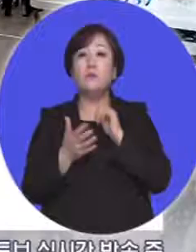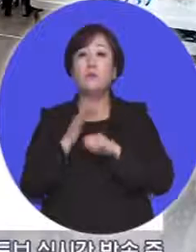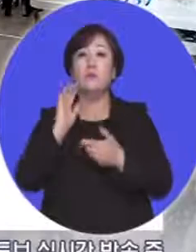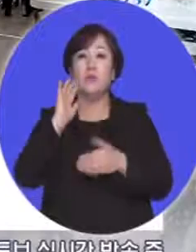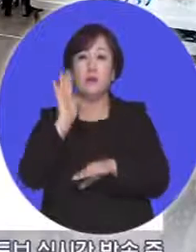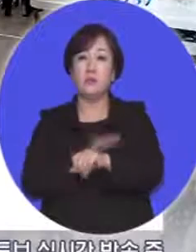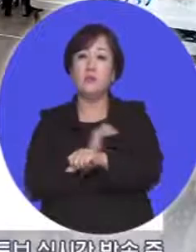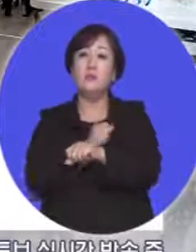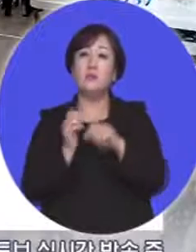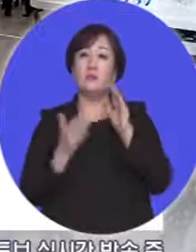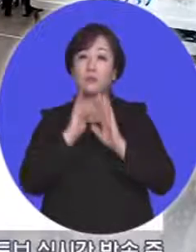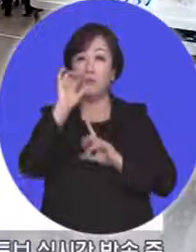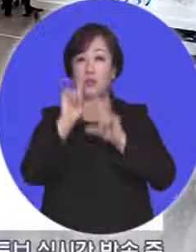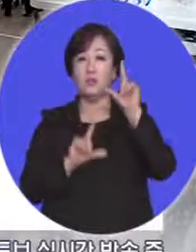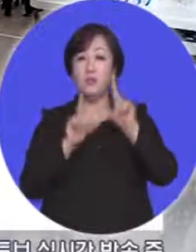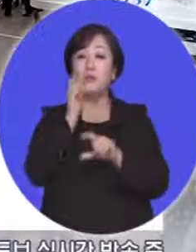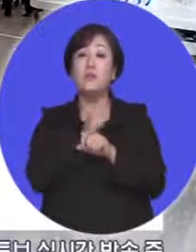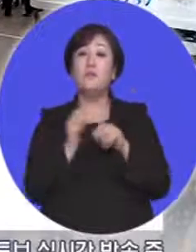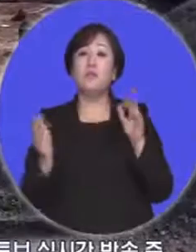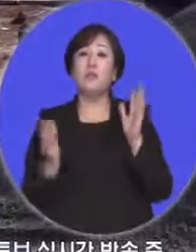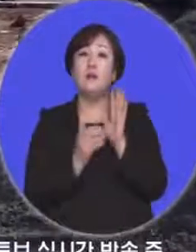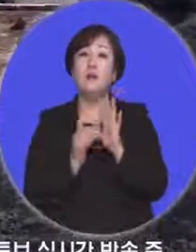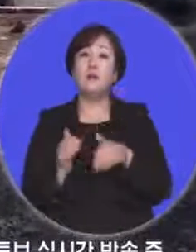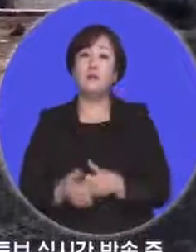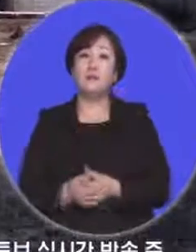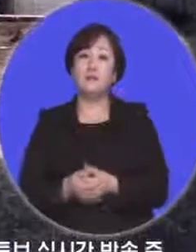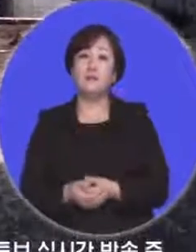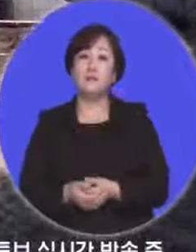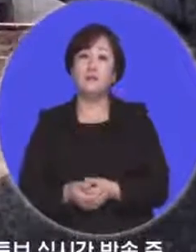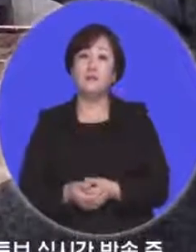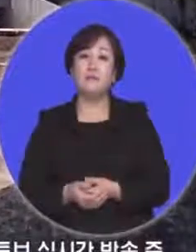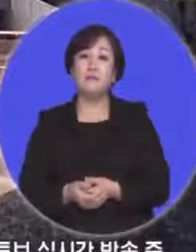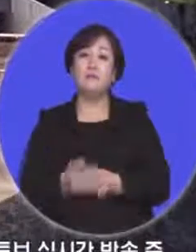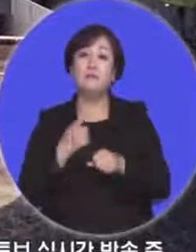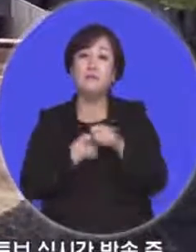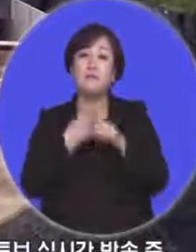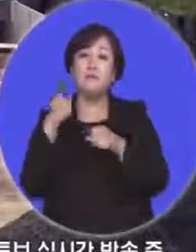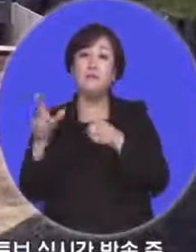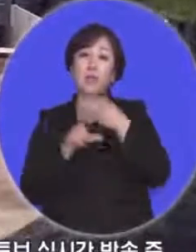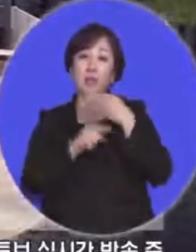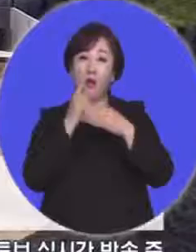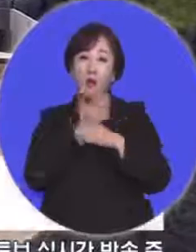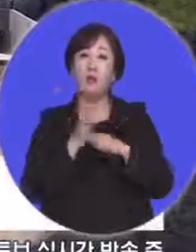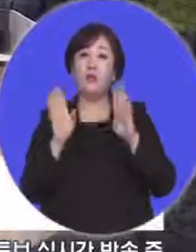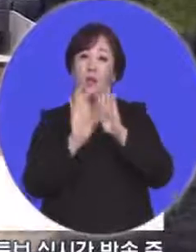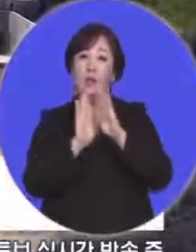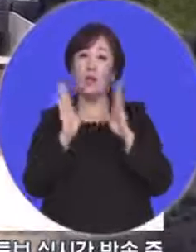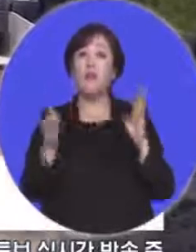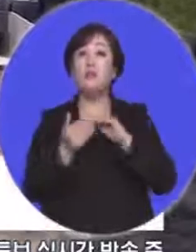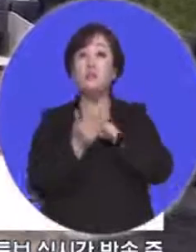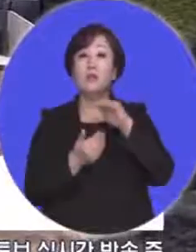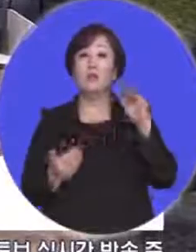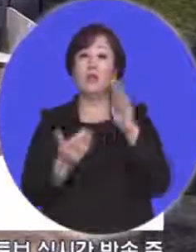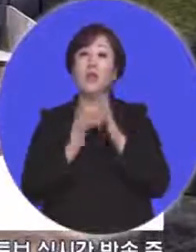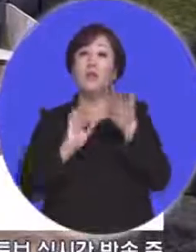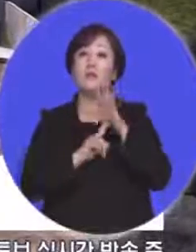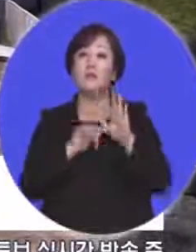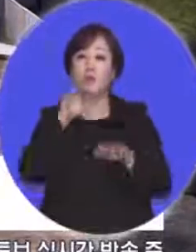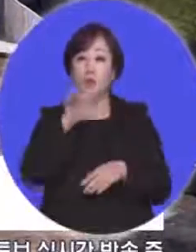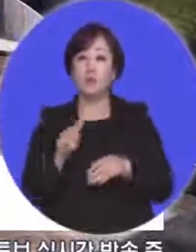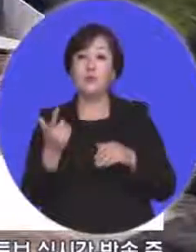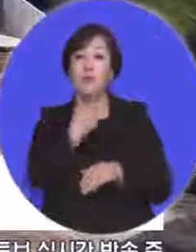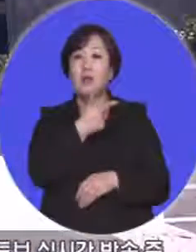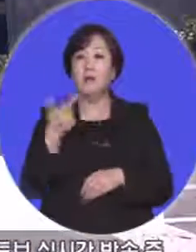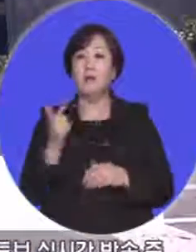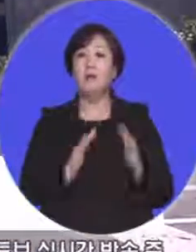있는 겁니다. 김진구 기자입니다. 두 번째입니다. 내년 4월 개관을 앞둔 울산 전시 컨벤션 센터가 웅장한